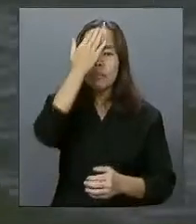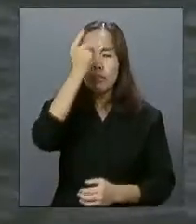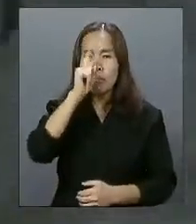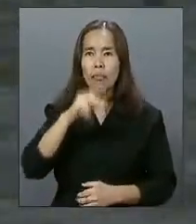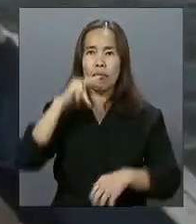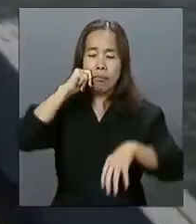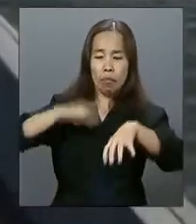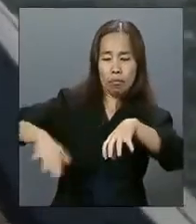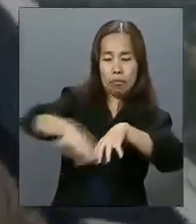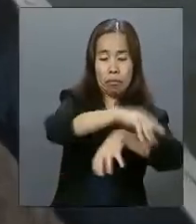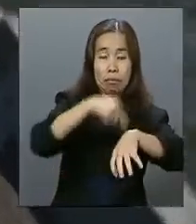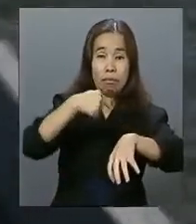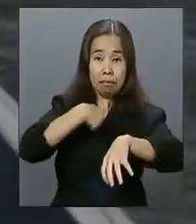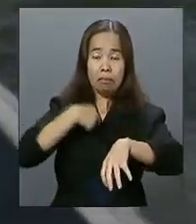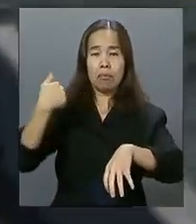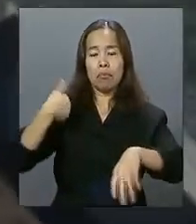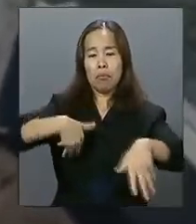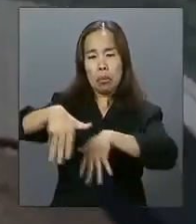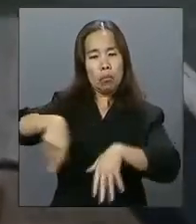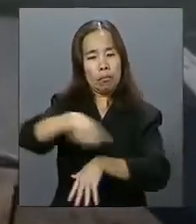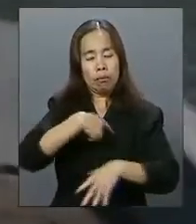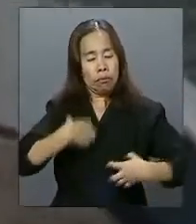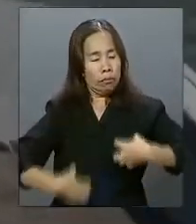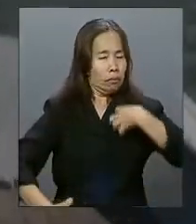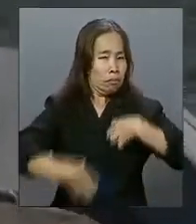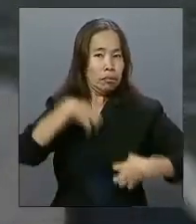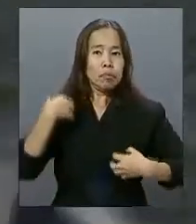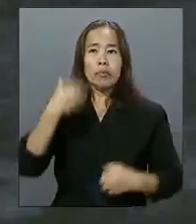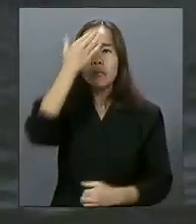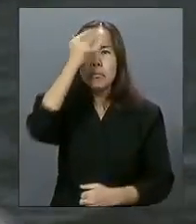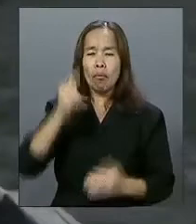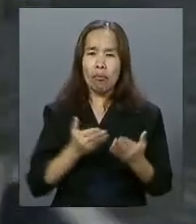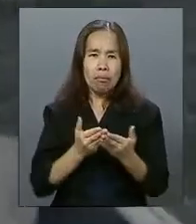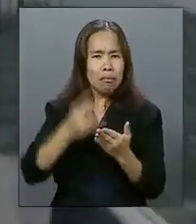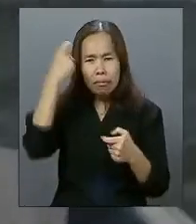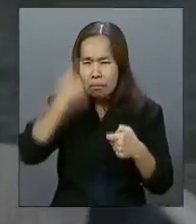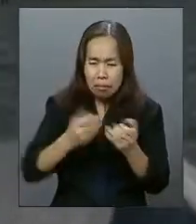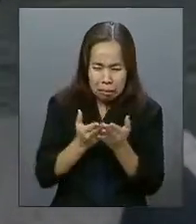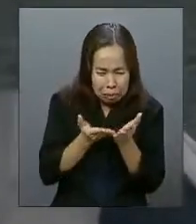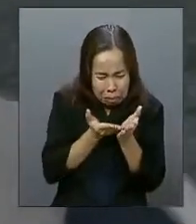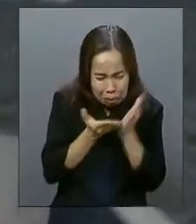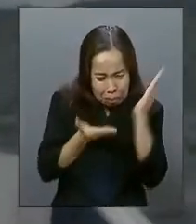ะคะที่ขณะนี้หลายชุมชนมีความกดดันเนื่องจากแทบไม่มีพื้นที่ทำกินค่ะ